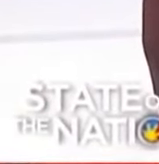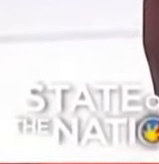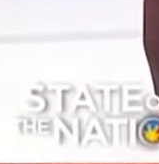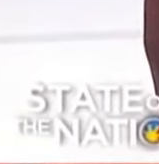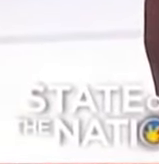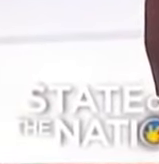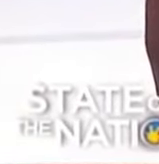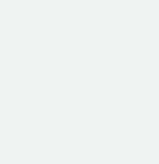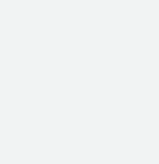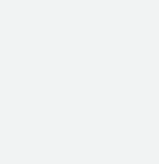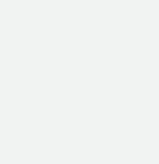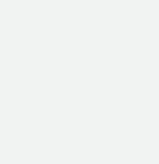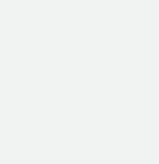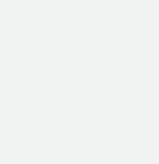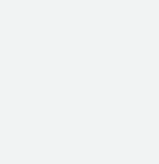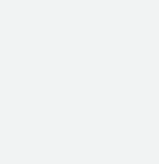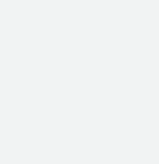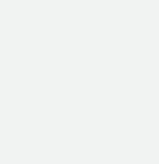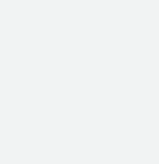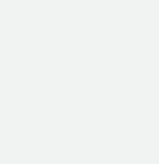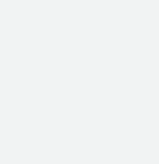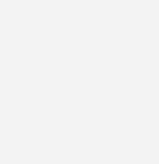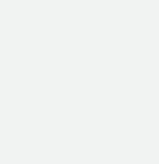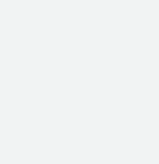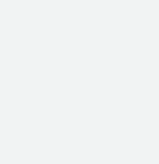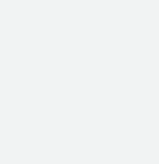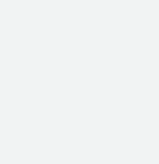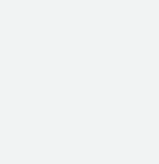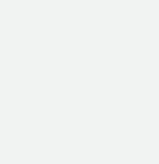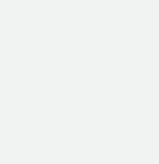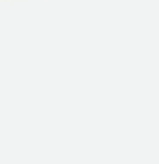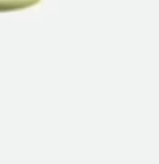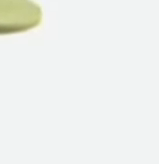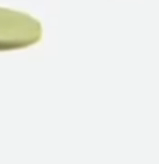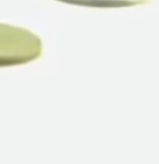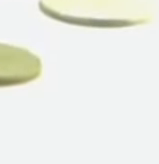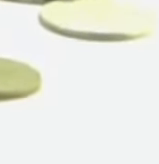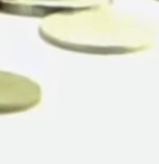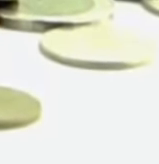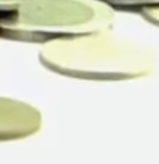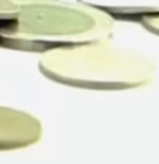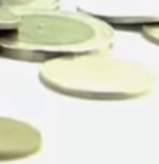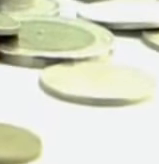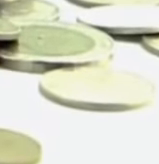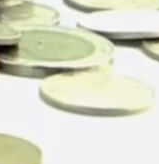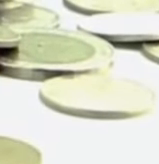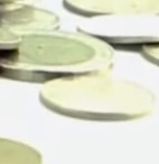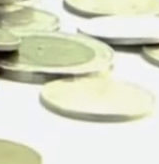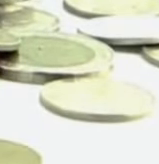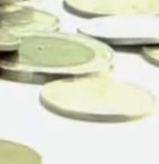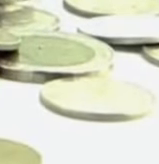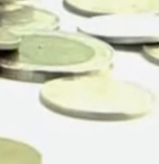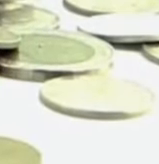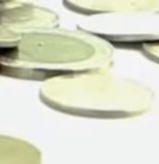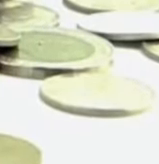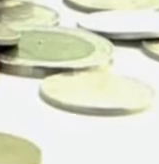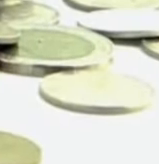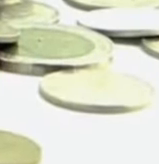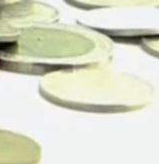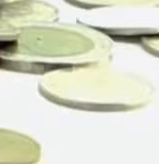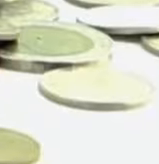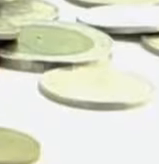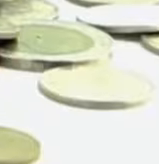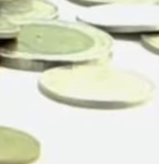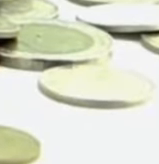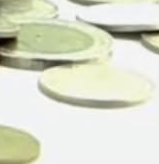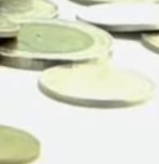ang Commission on Audit. Lalo na kung ang isang ahensya ng pamahalaan ay may kahina-hinalang pinaglalaanan ng kanilang mga